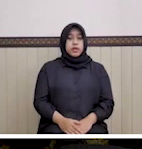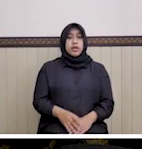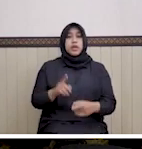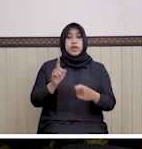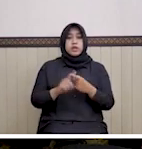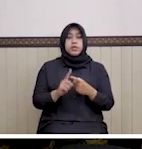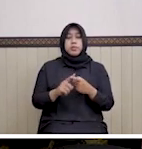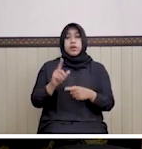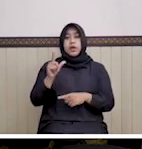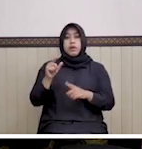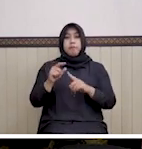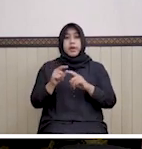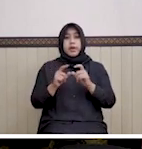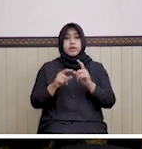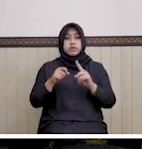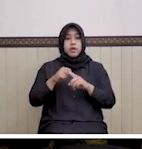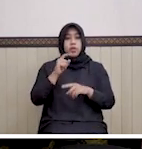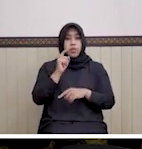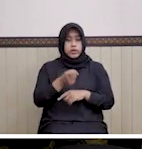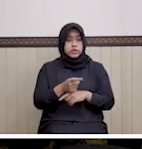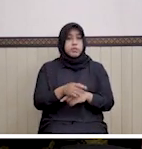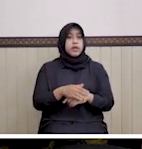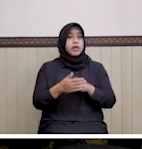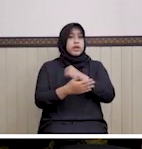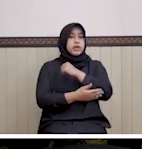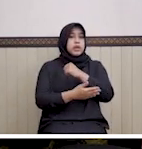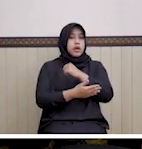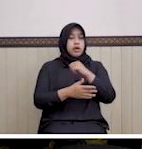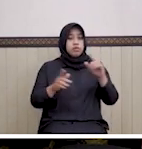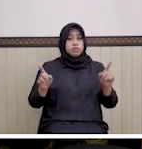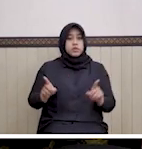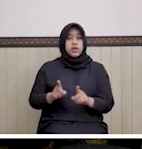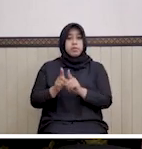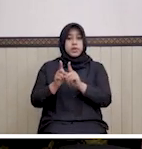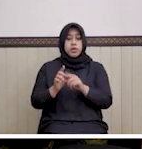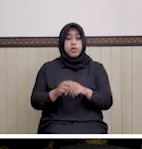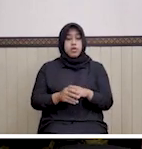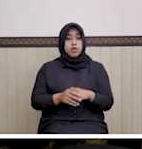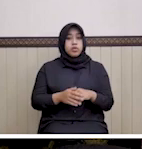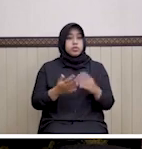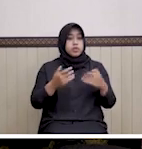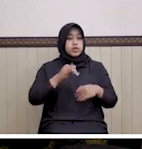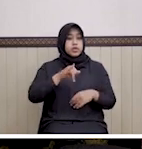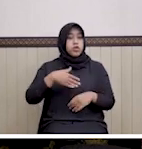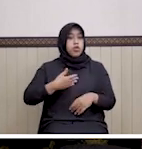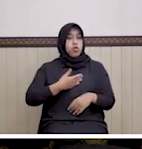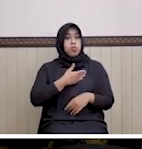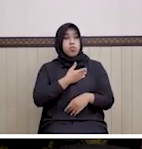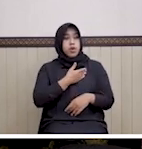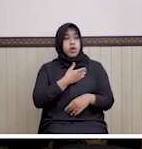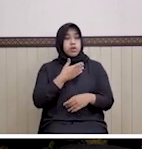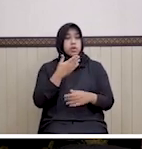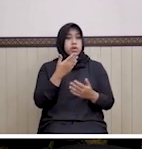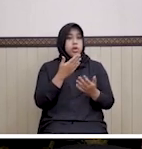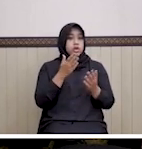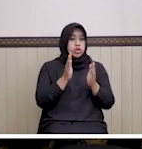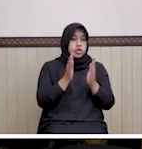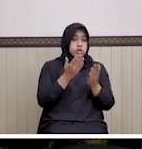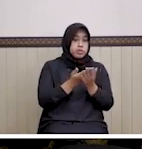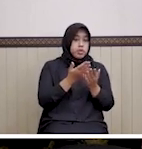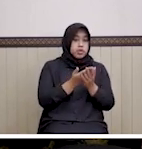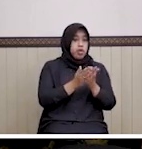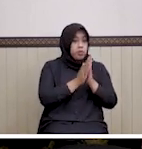sekalian kewajibannya kepada ya harusnya kewajiban negara mendampingi orang sudah tadi korban disuruh mohon